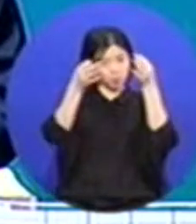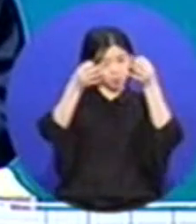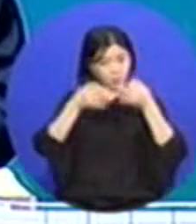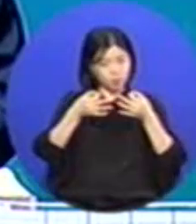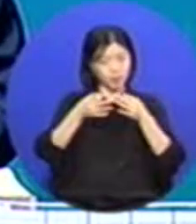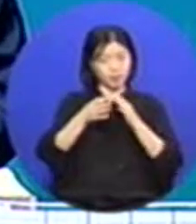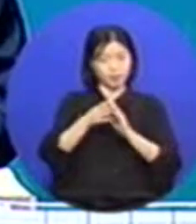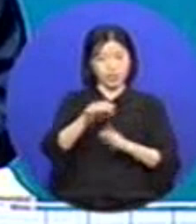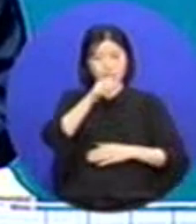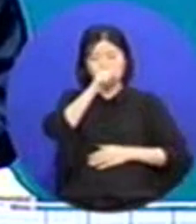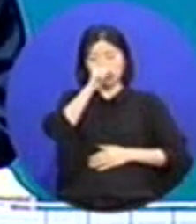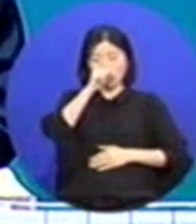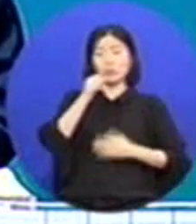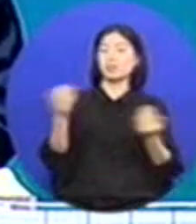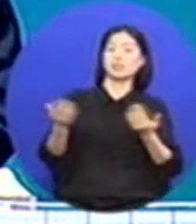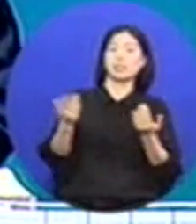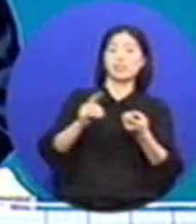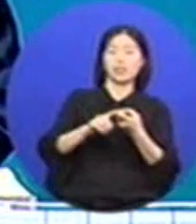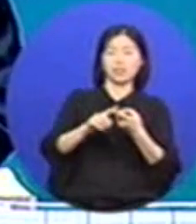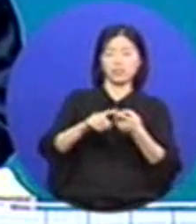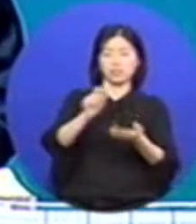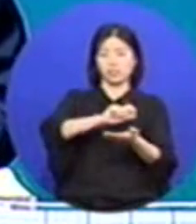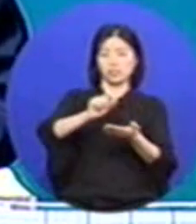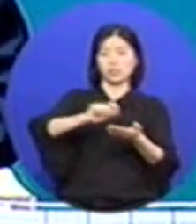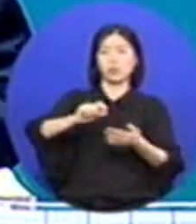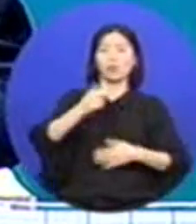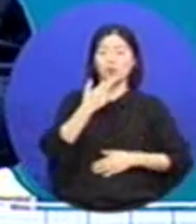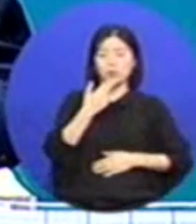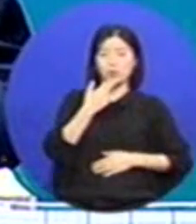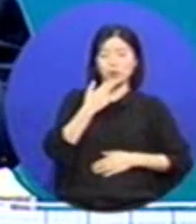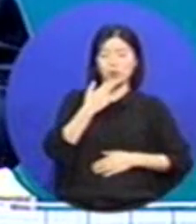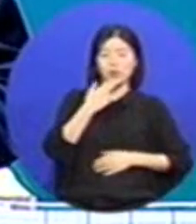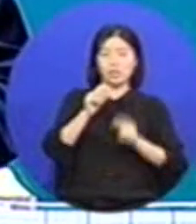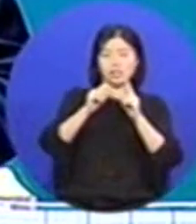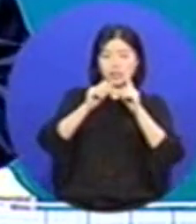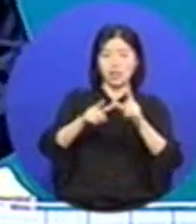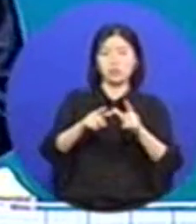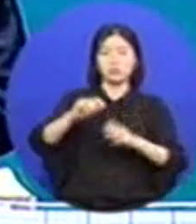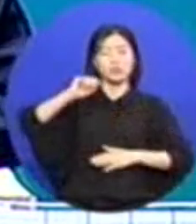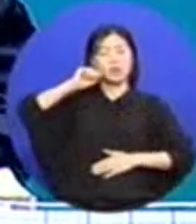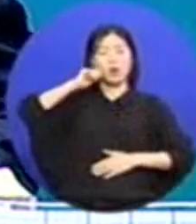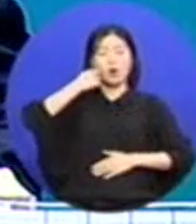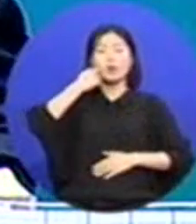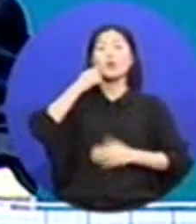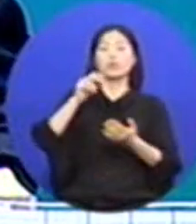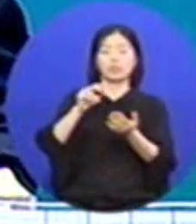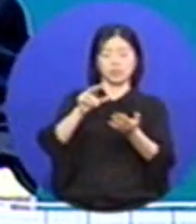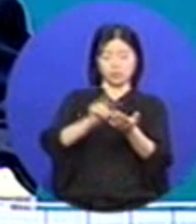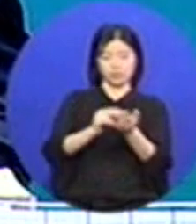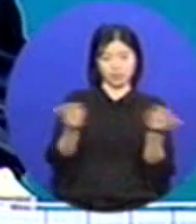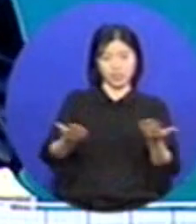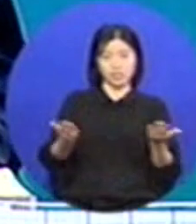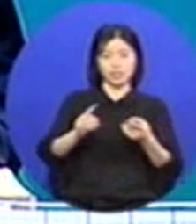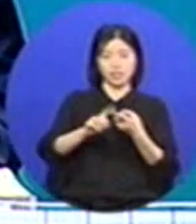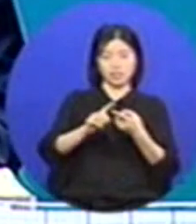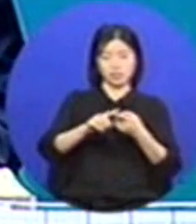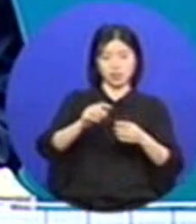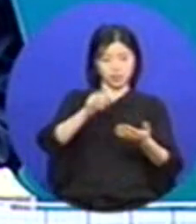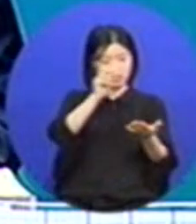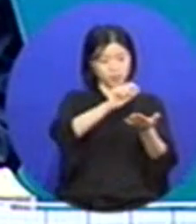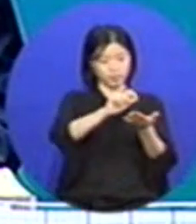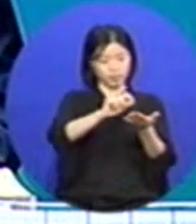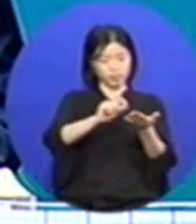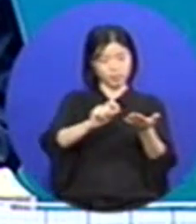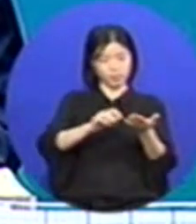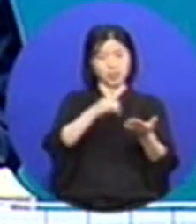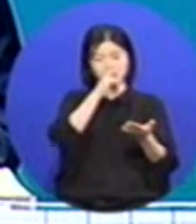그냥 닭 기록하지 않고 주로 어려운 문제들 맞추고 기록하여 놓아요 그거 한번 읽어보면